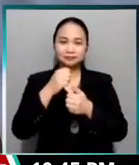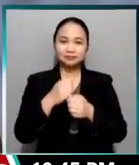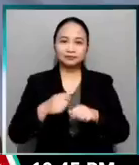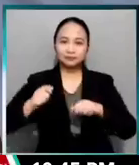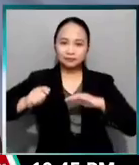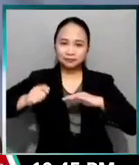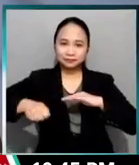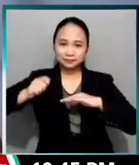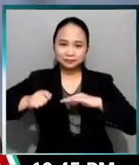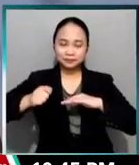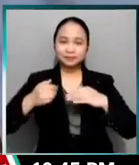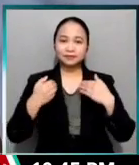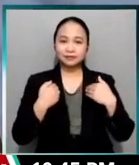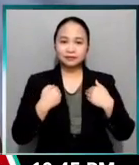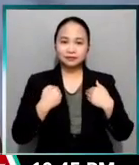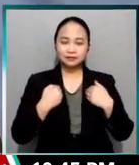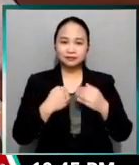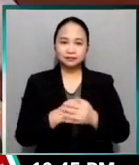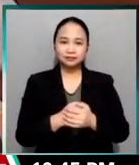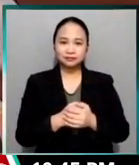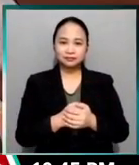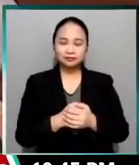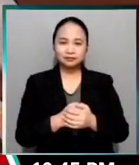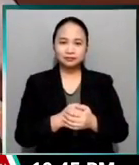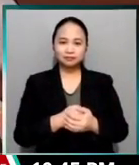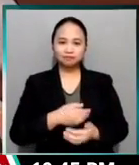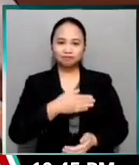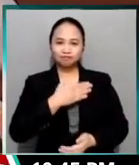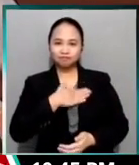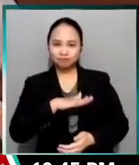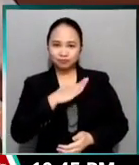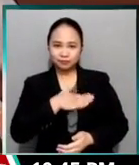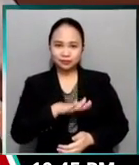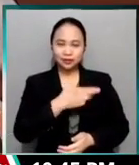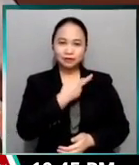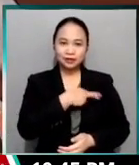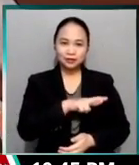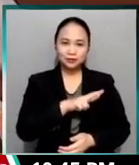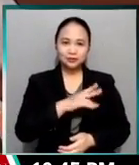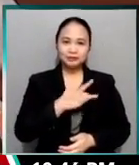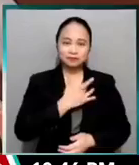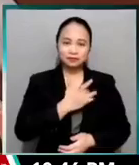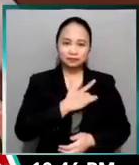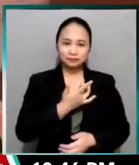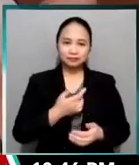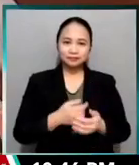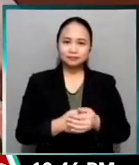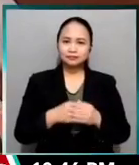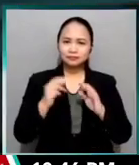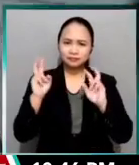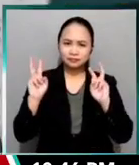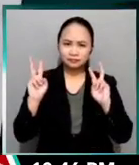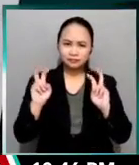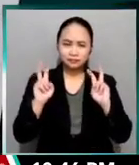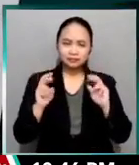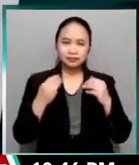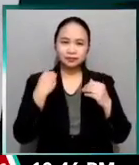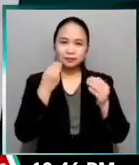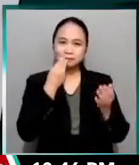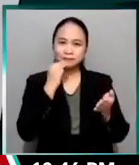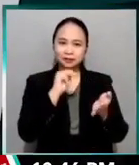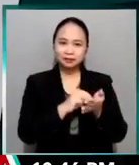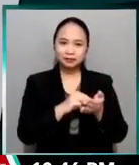kasong offending religious feelings dahil sa pahayag umano ni Kabading laban sa aparisyon ng birhen. Base sa